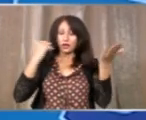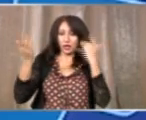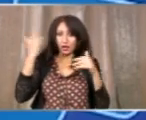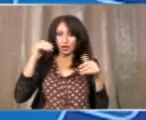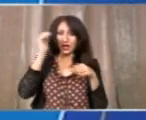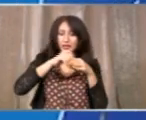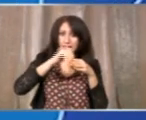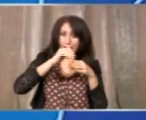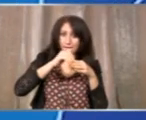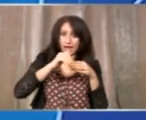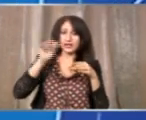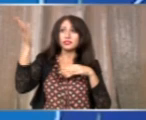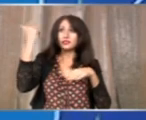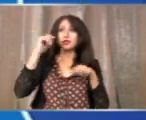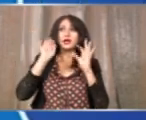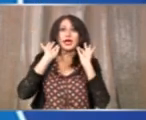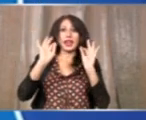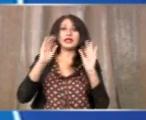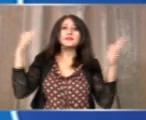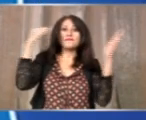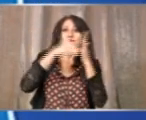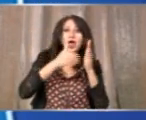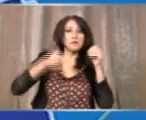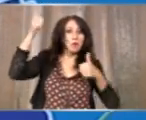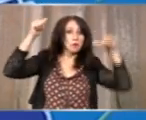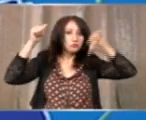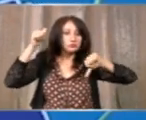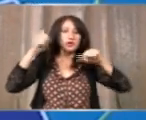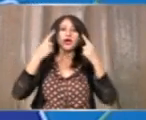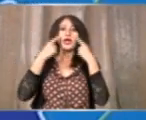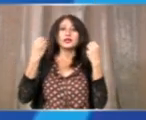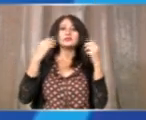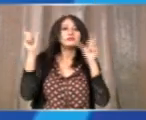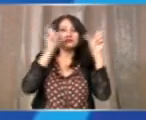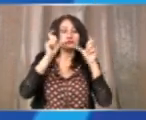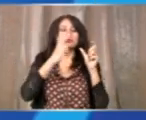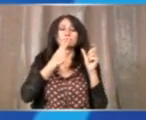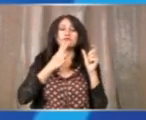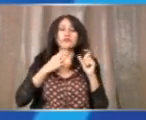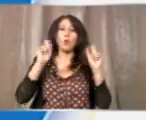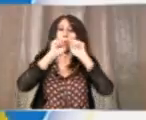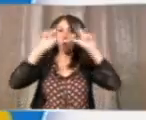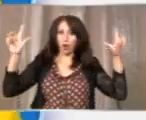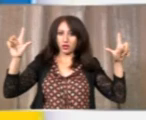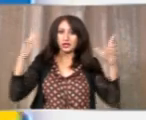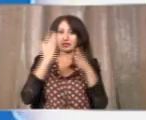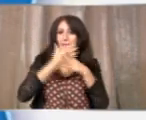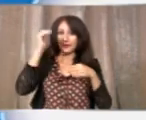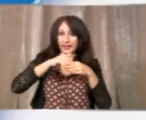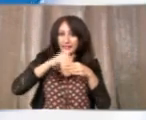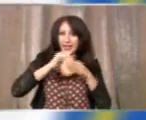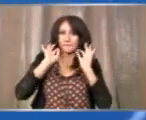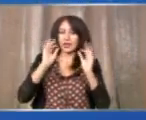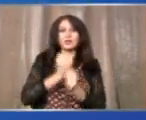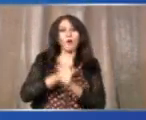ونبتدي بدعوه الناخبين لحد اعلان النتيجه النهائيه وكل ده بيحصل بدقه ونزاهه وشفافيه عشان الانتخابات تتم بشكل